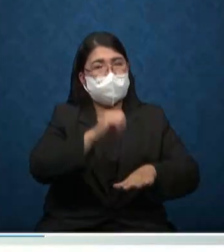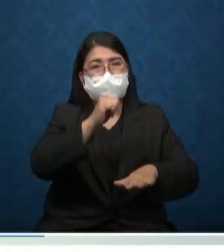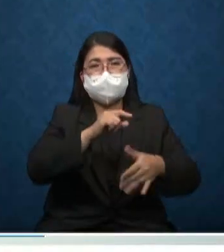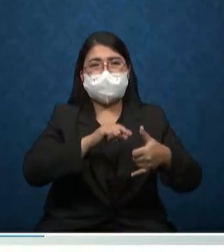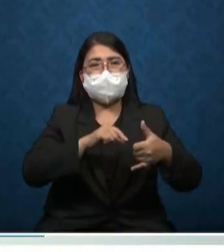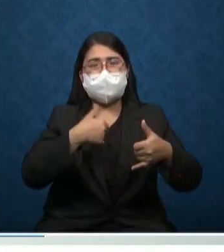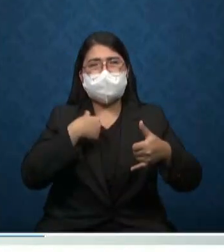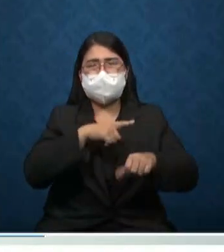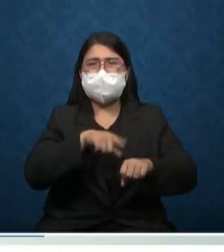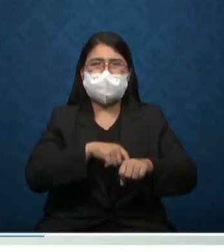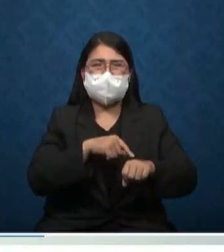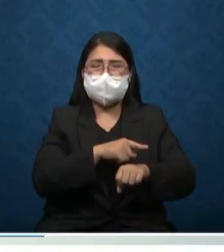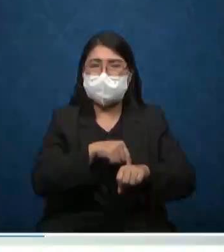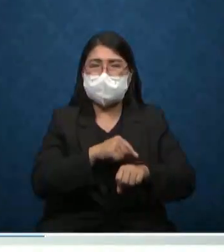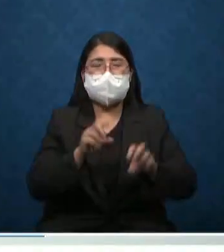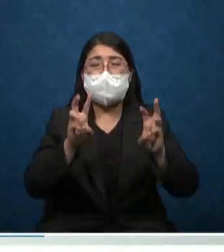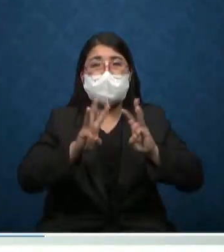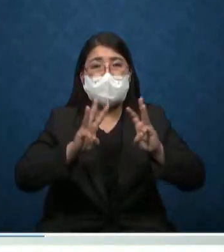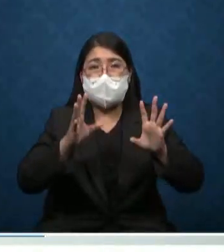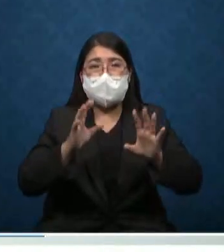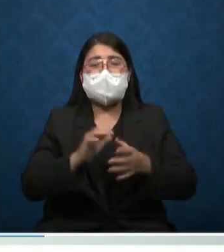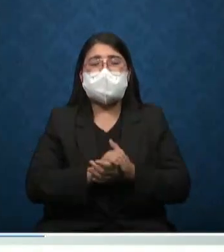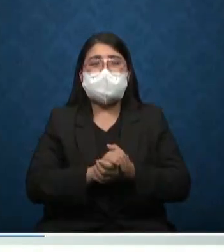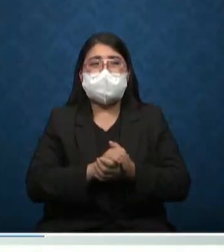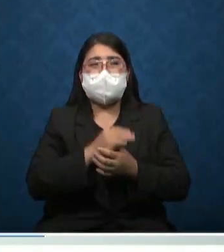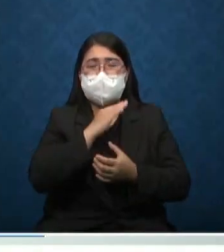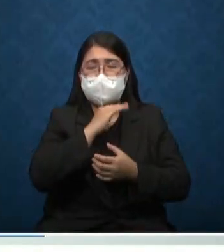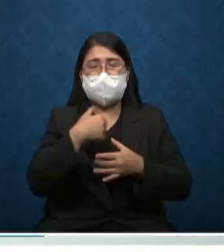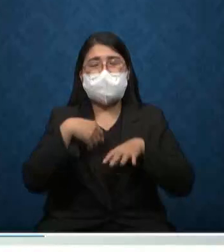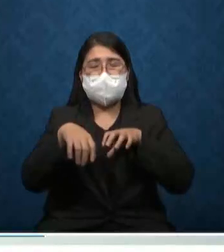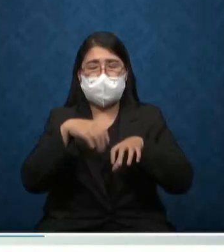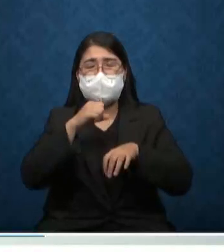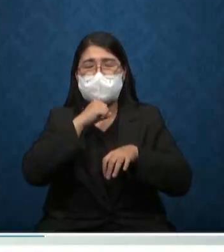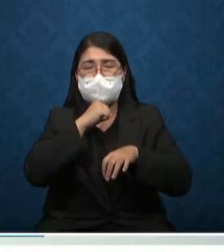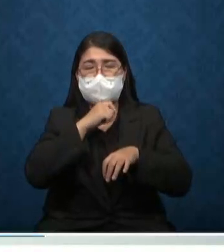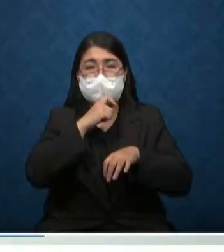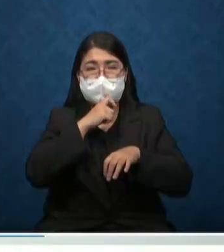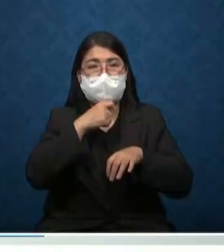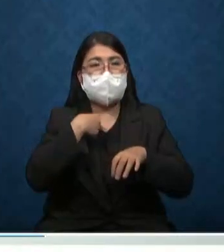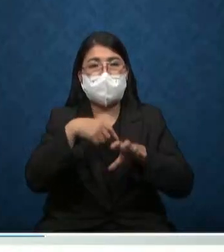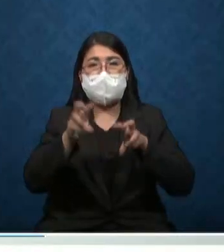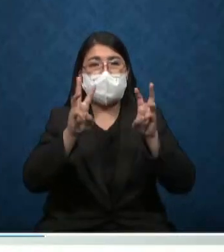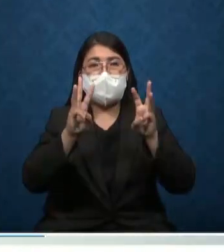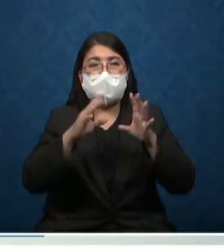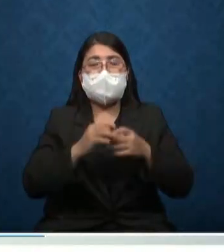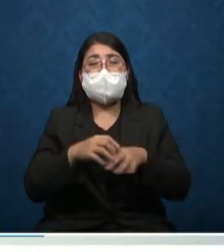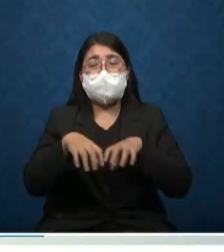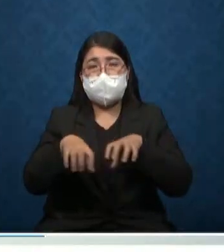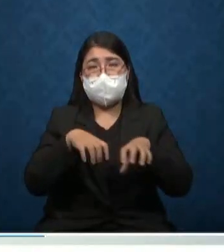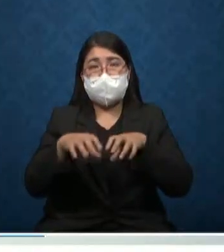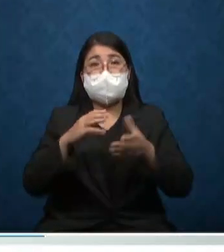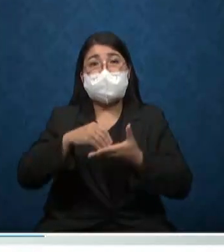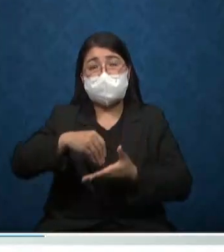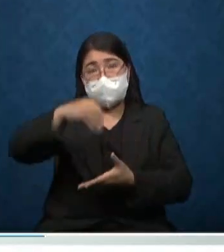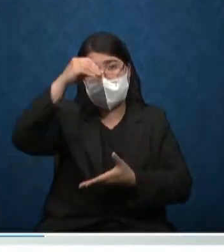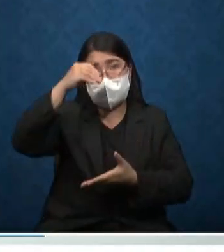ไม่ได้มีเวลามากพอที่จะดำเนินการในส่วนที่เราเป็นอยู่นี้ได้นะคะเพราะนั้นในการจัดการศึกษาตลอดชีวิ